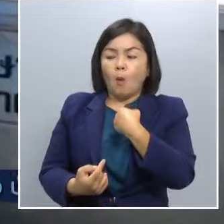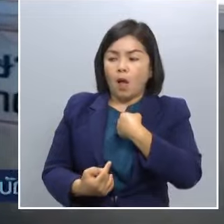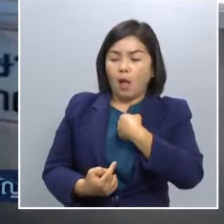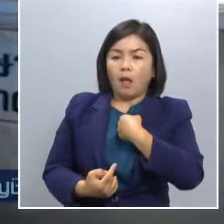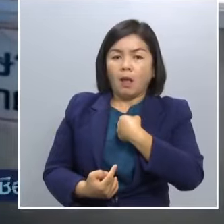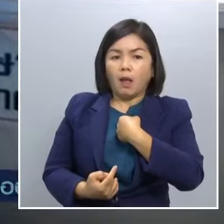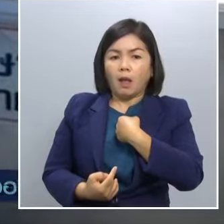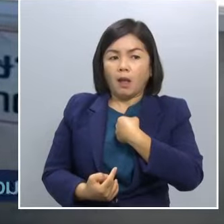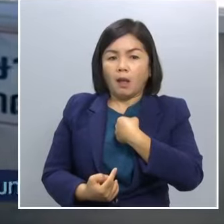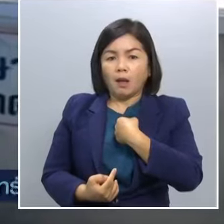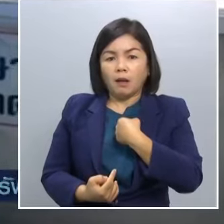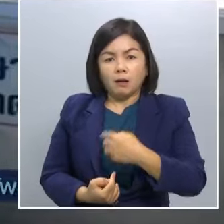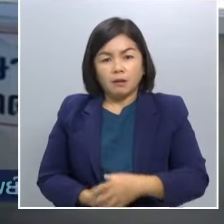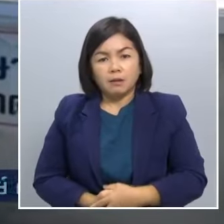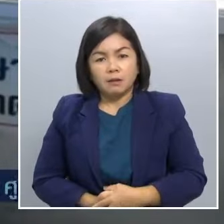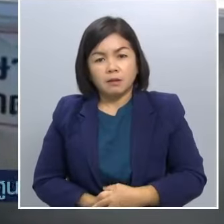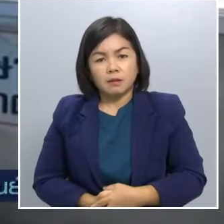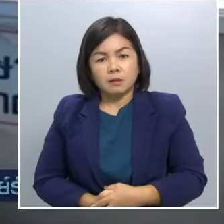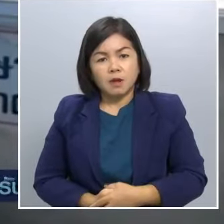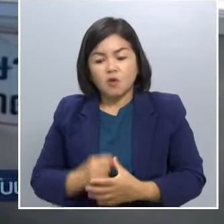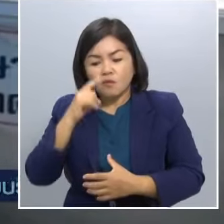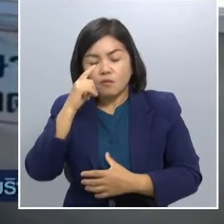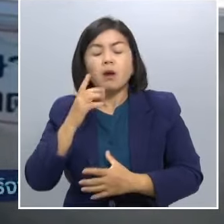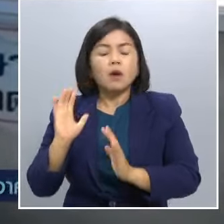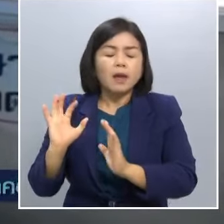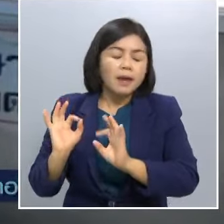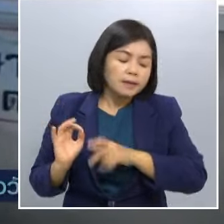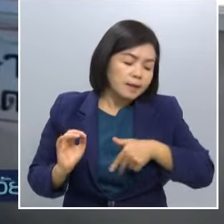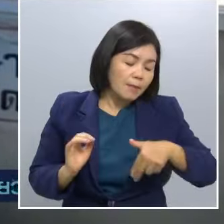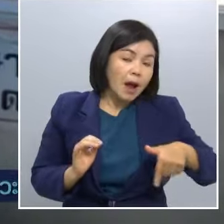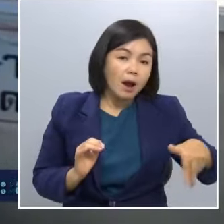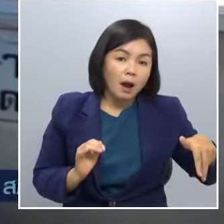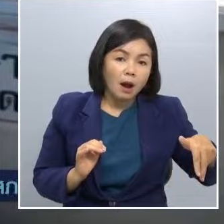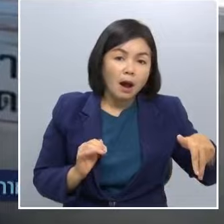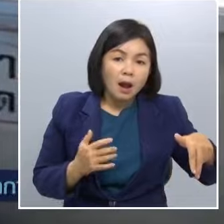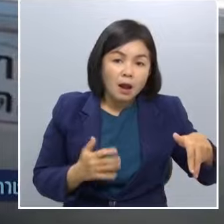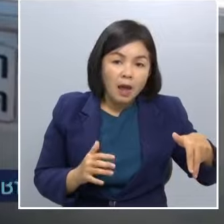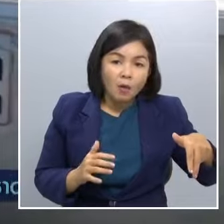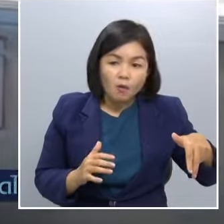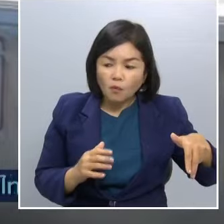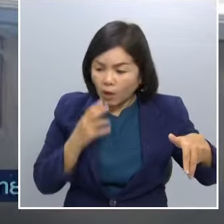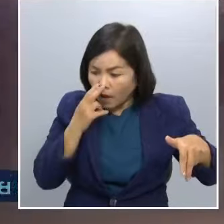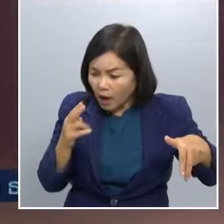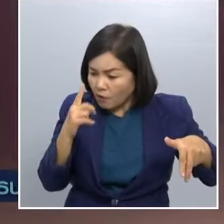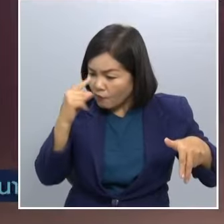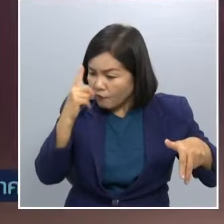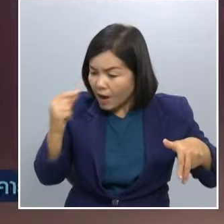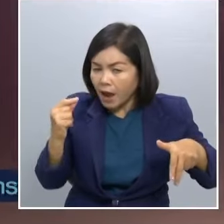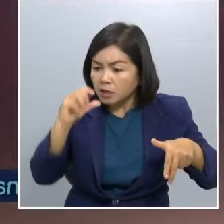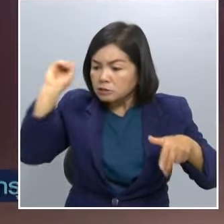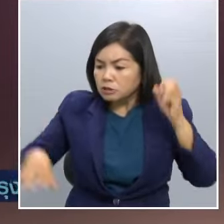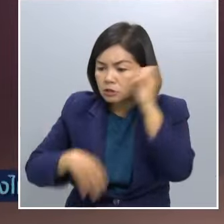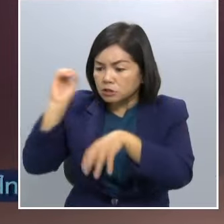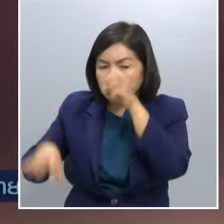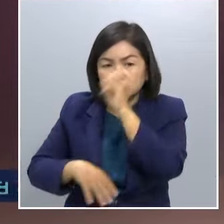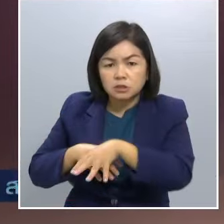ม่ต้องมามองไม่งั้น ค่ะเขาบอกว่าเขาก็เลยเดินกลับมาค่ะหลังจากนั้นเขาโยนสิ่งของข้างในรถออกมา